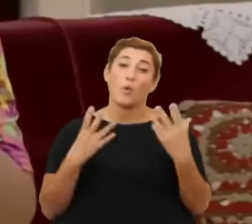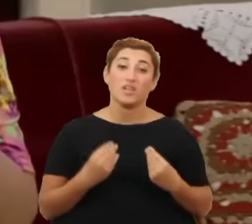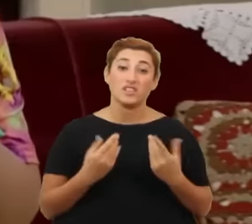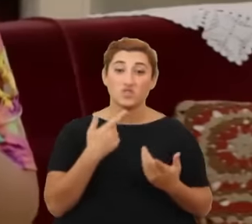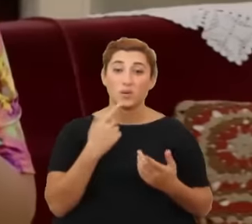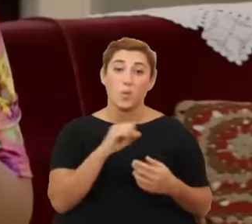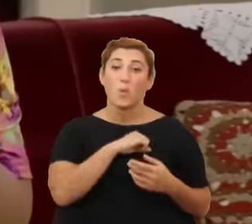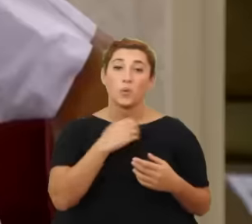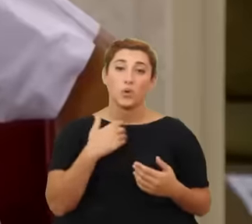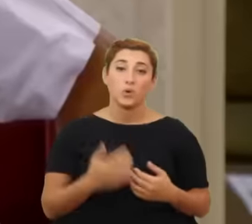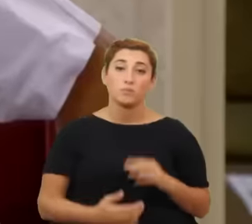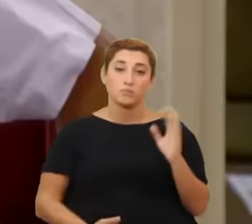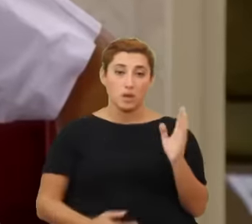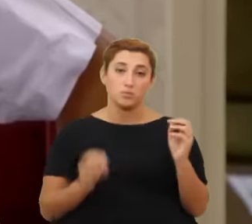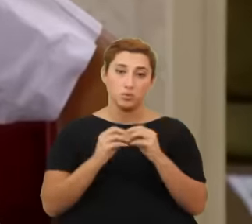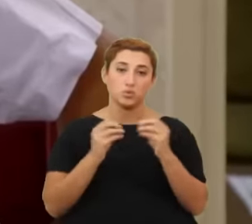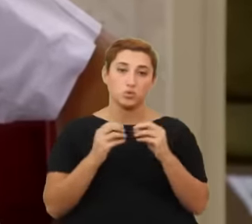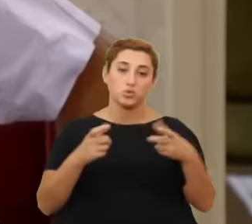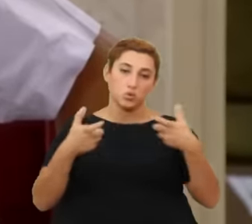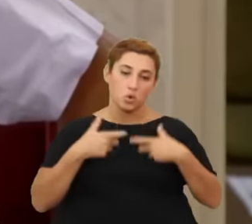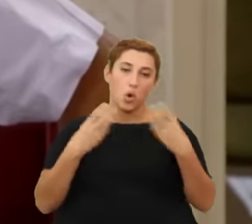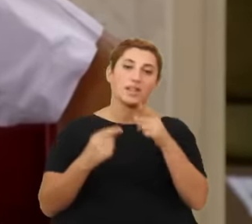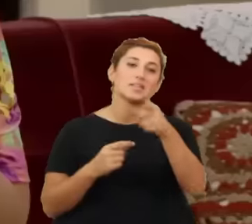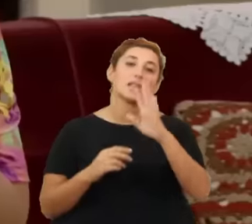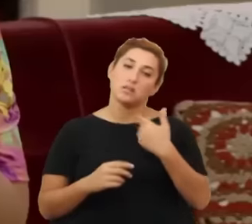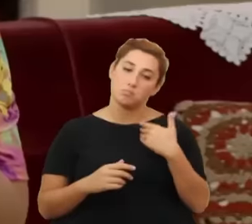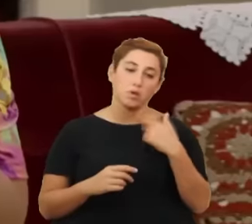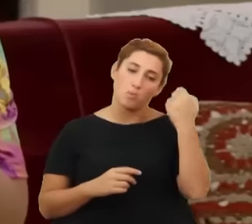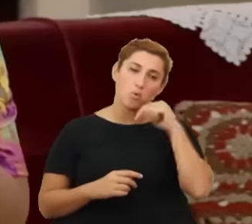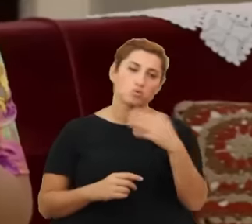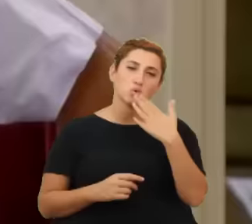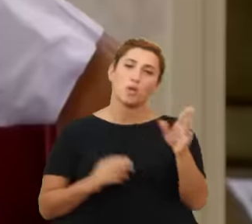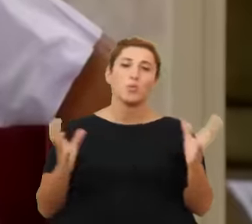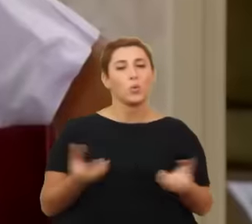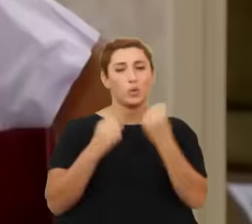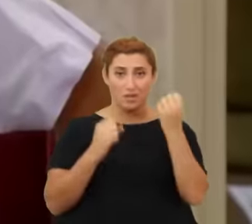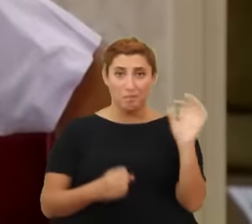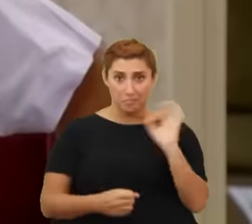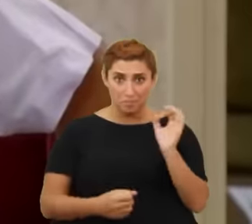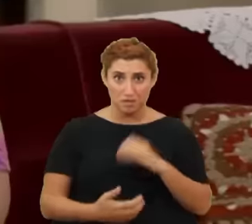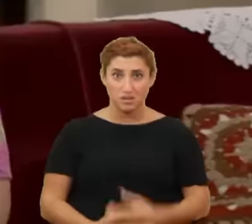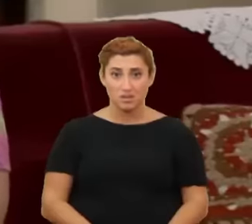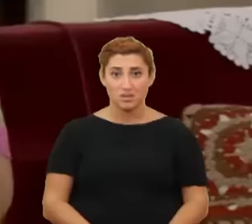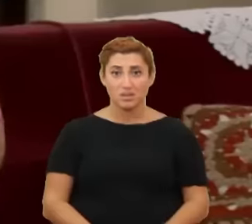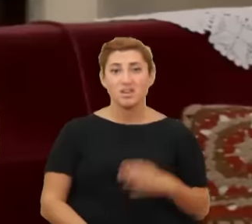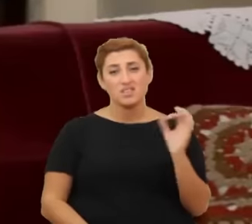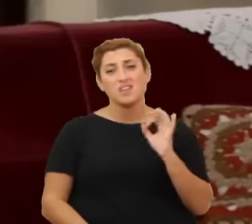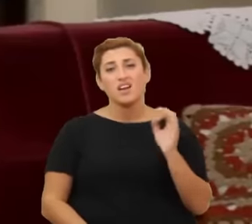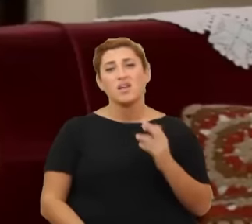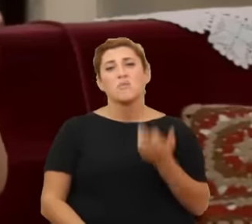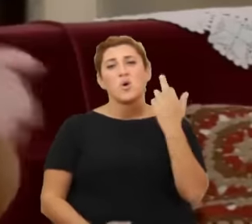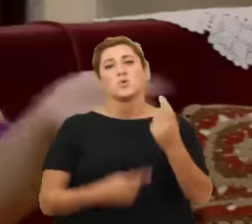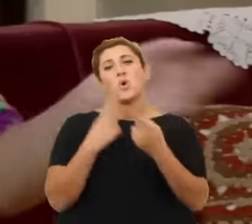diye korkuyorum. Tabii suçu üstlenen sen değilsin benim. Onun için söyleyelim, kurtulalım değil mi? Zaten